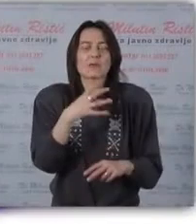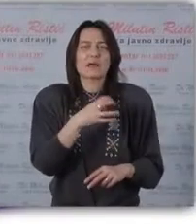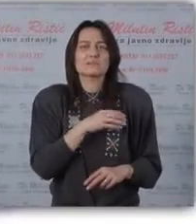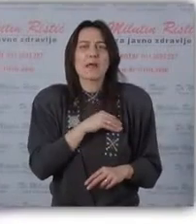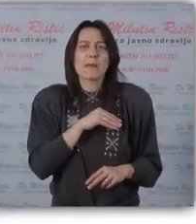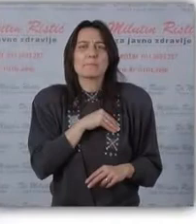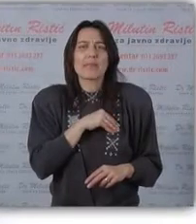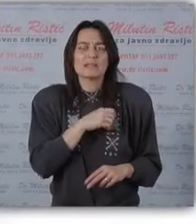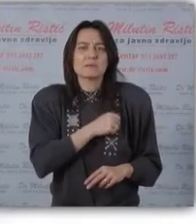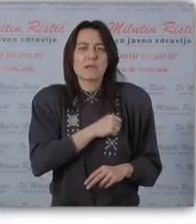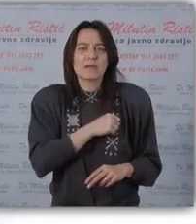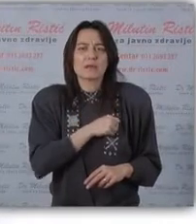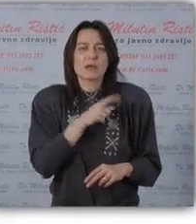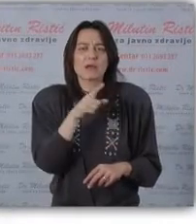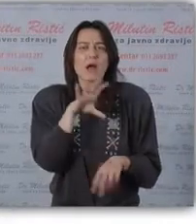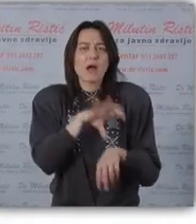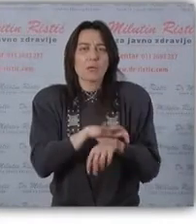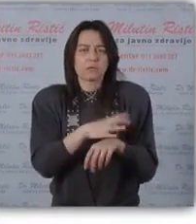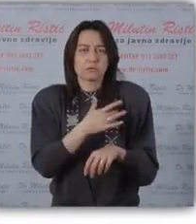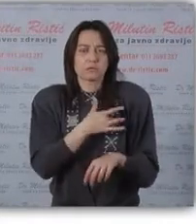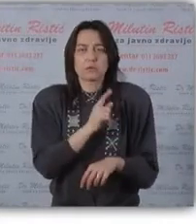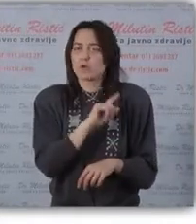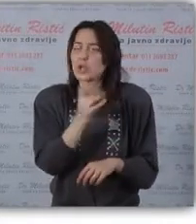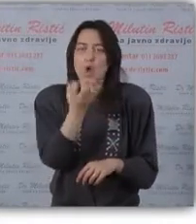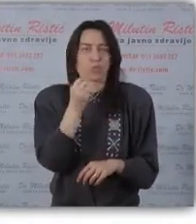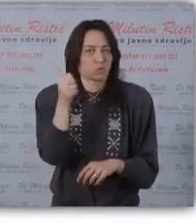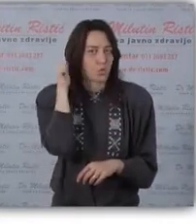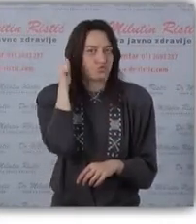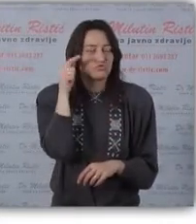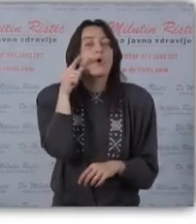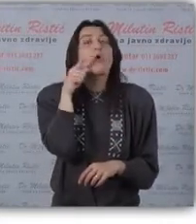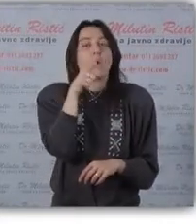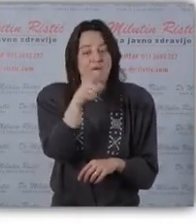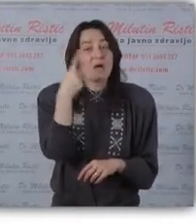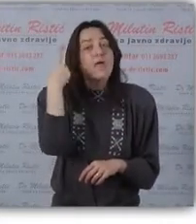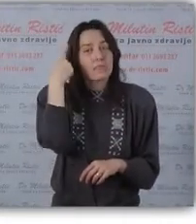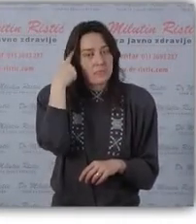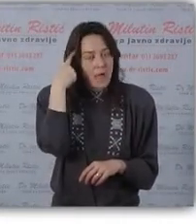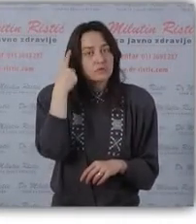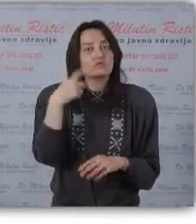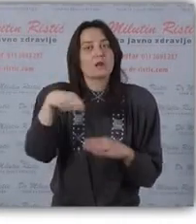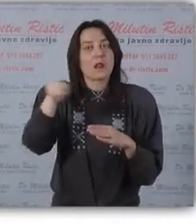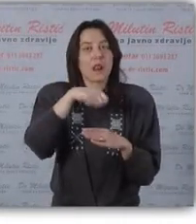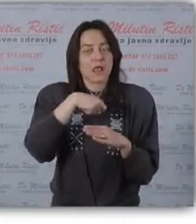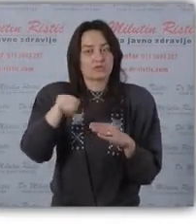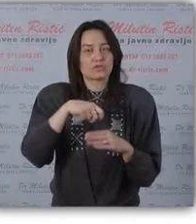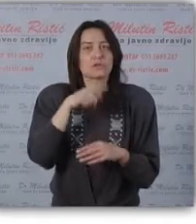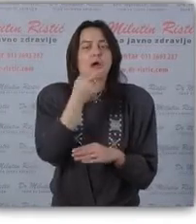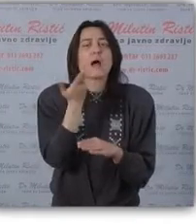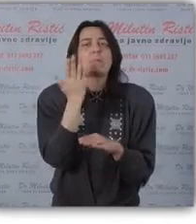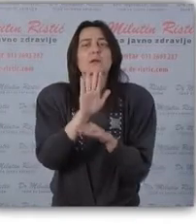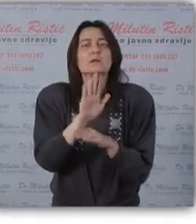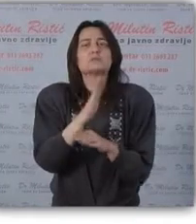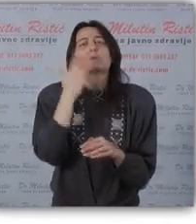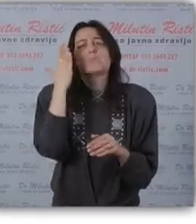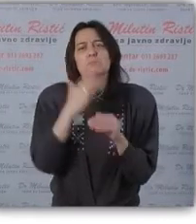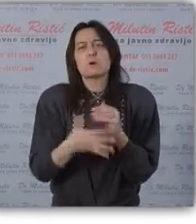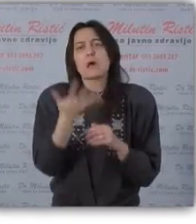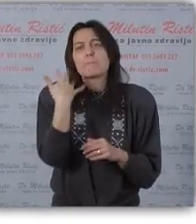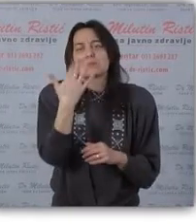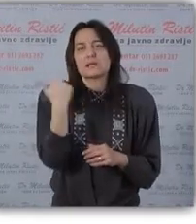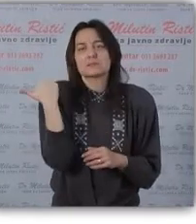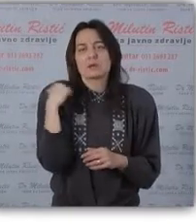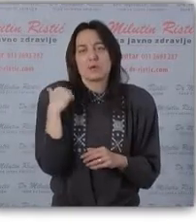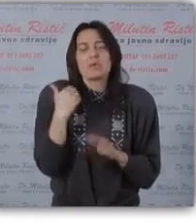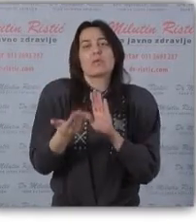Terapija pacemakerima u kardiologiji nije od juče. Ovaj način vid lečenja u kardiologiji prisutan je